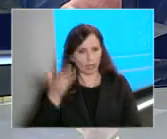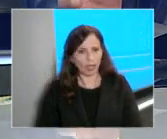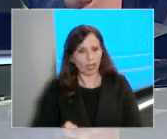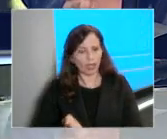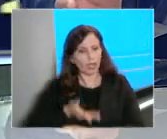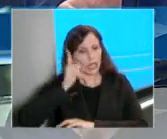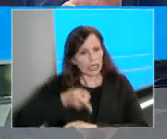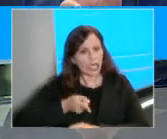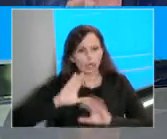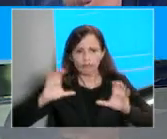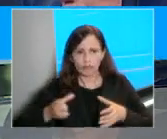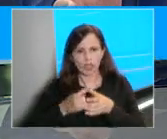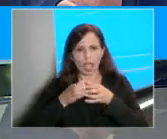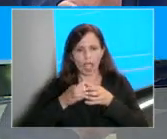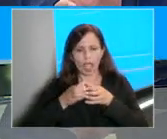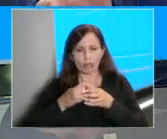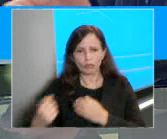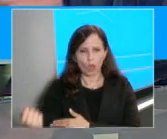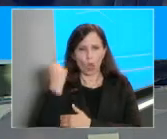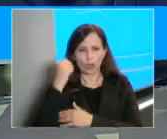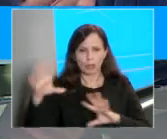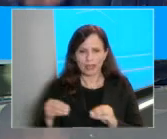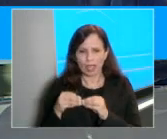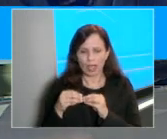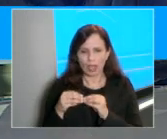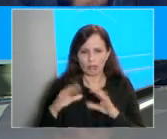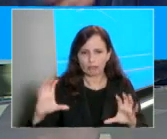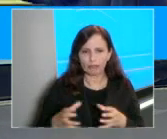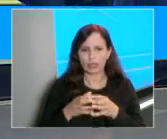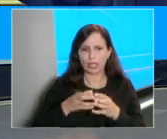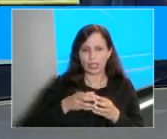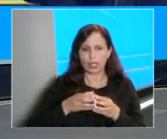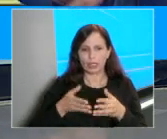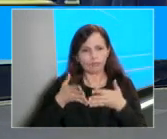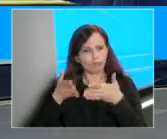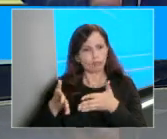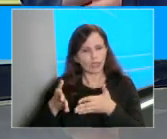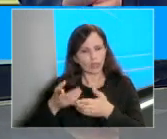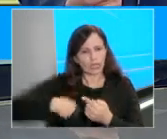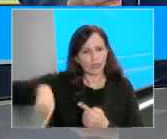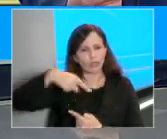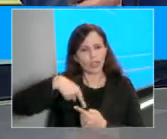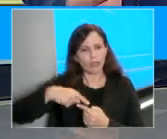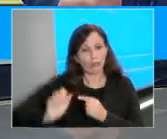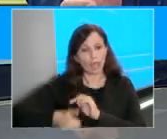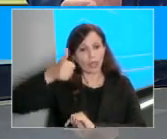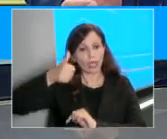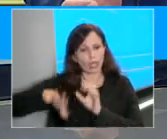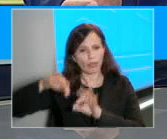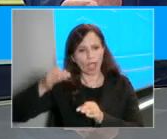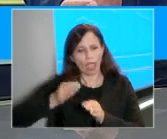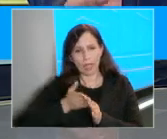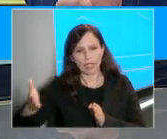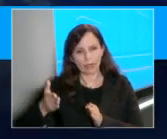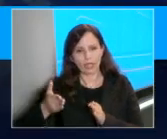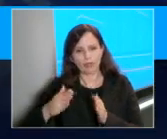מדינה. צריך להתאחד, ללכד כוחות, להתלכד סביב מנהיג נבחר מגוש הימין, ולהפסיק עם כל